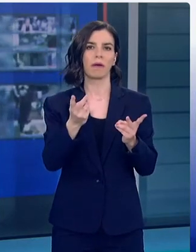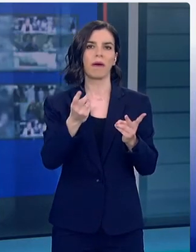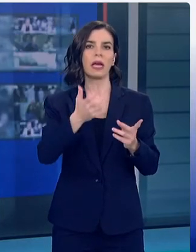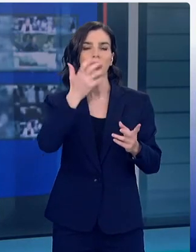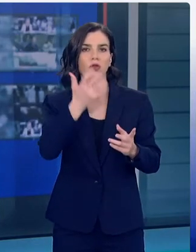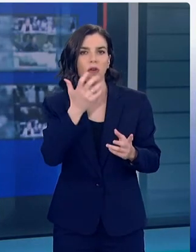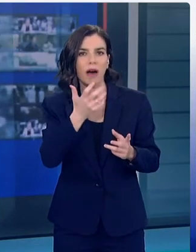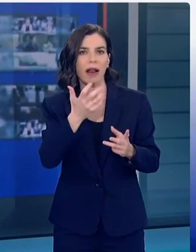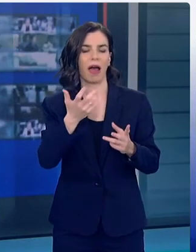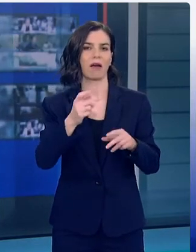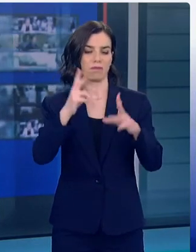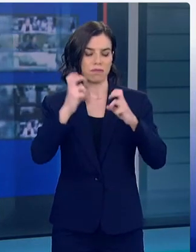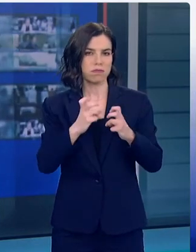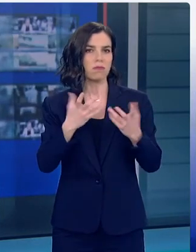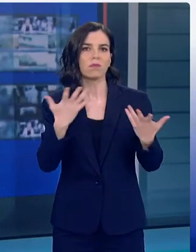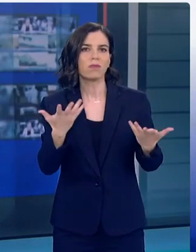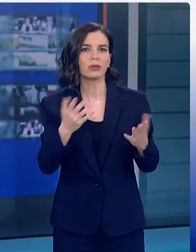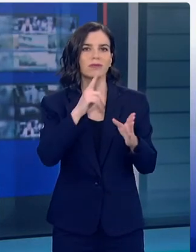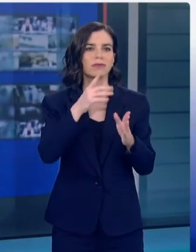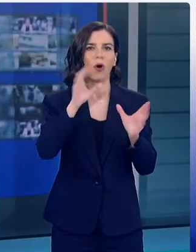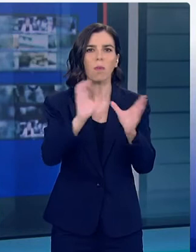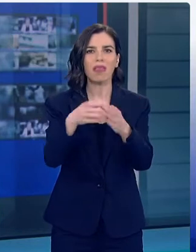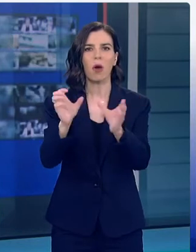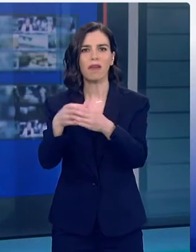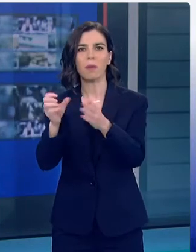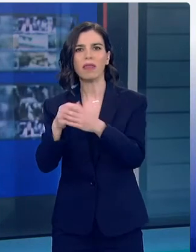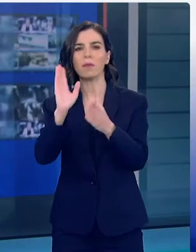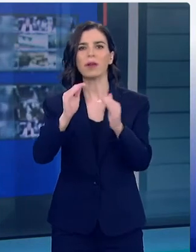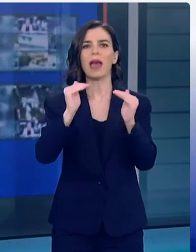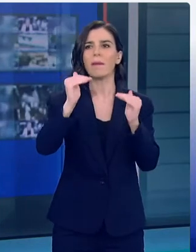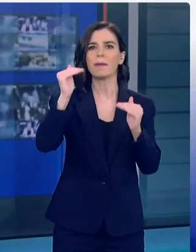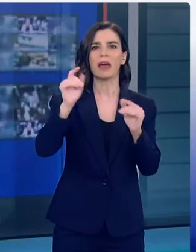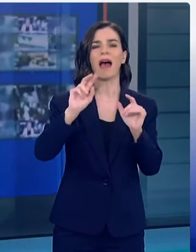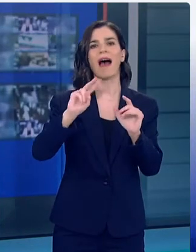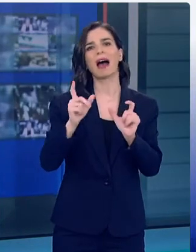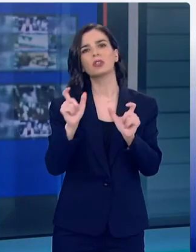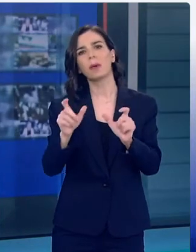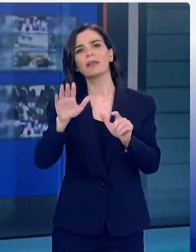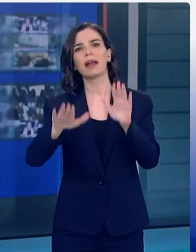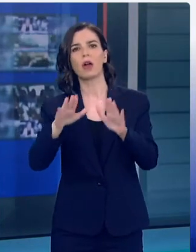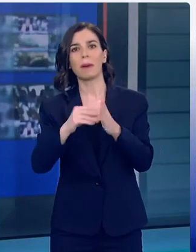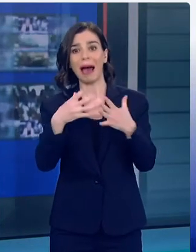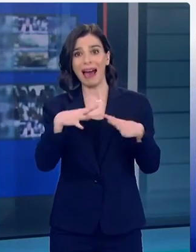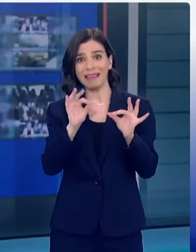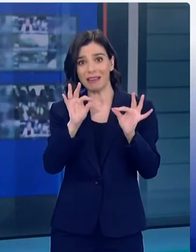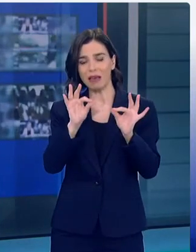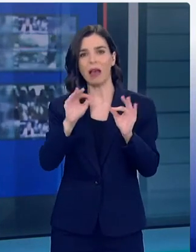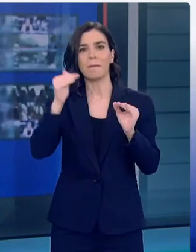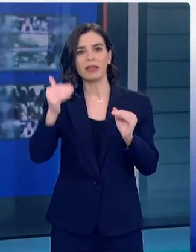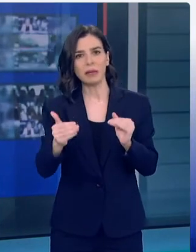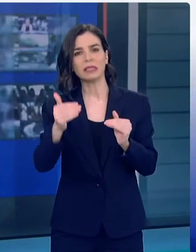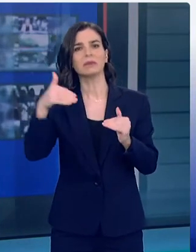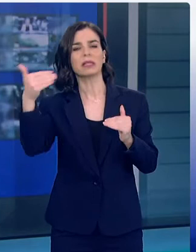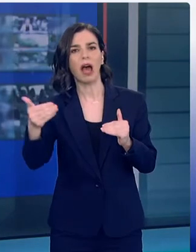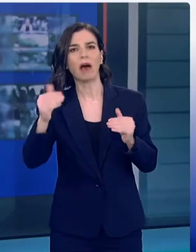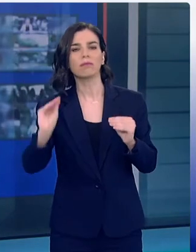σοβαρή συμπτωματολογία και νοσηλεία, μπορεί όλες αυτές οι κατηγορίες να έχουν άλλα επίπεδα αντισωμάτων. Τις ίδιες